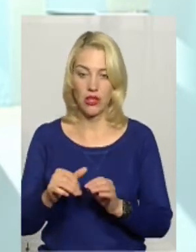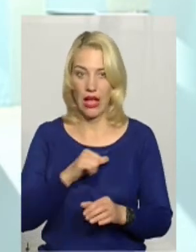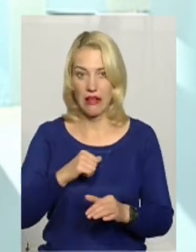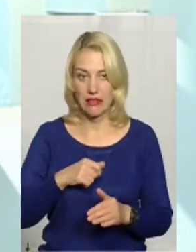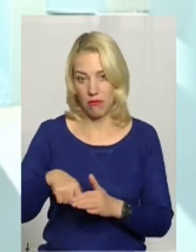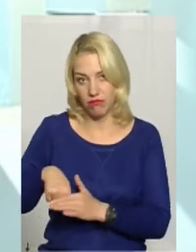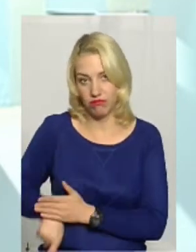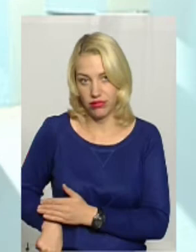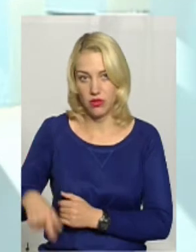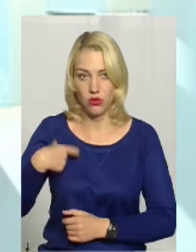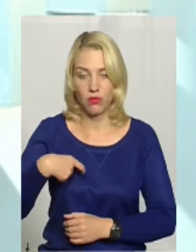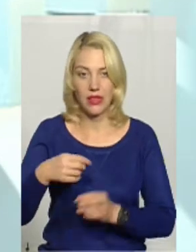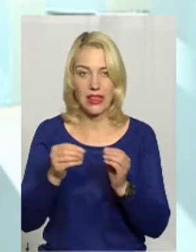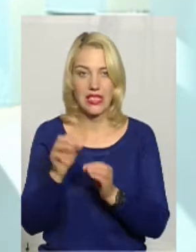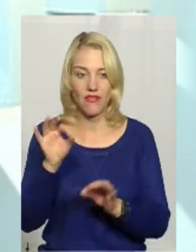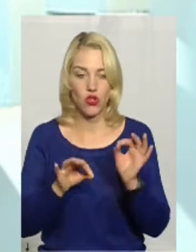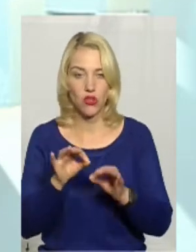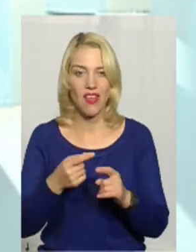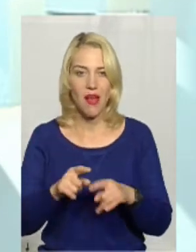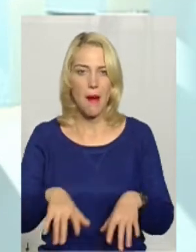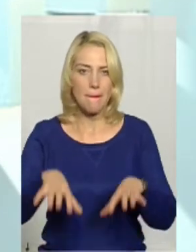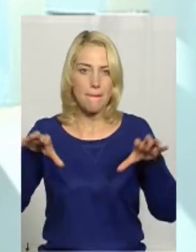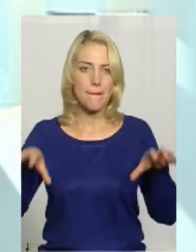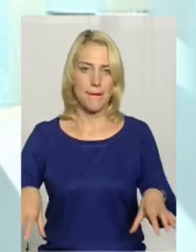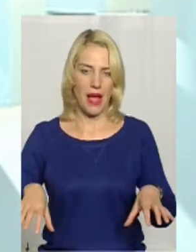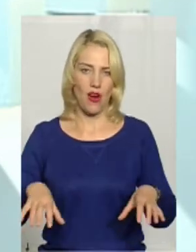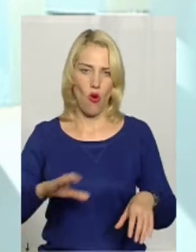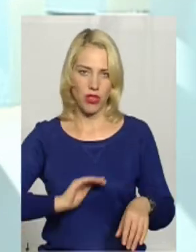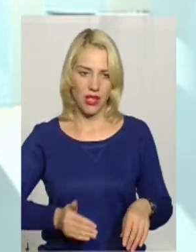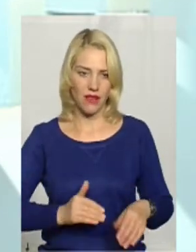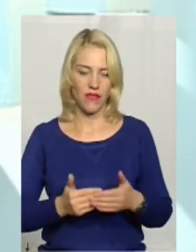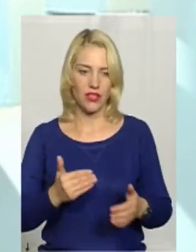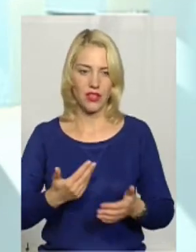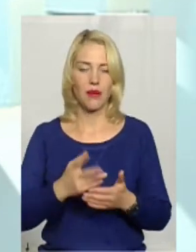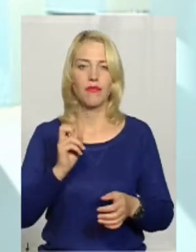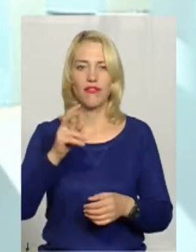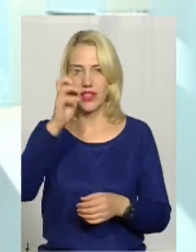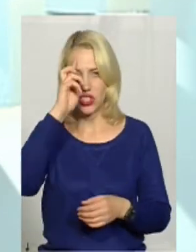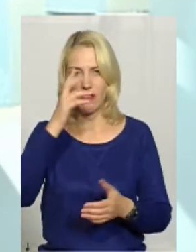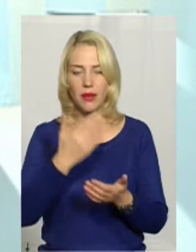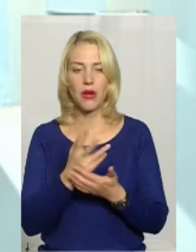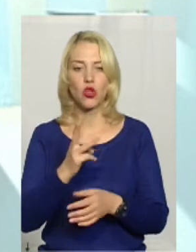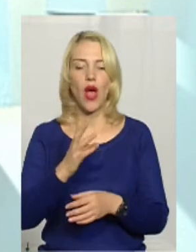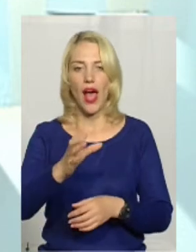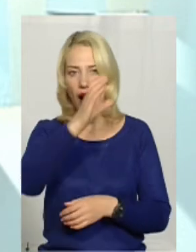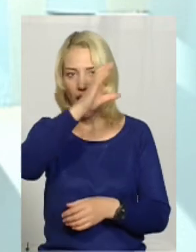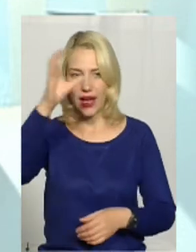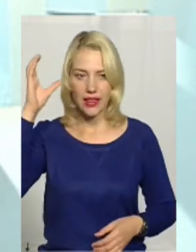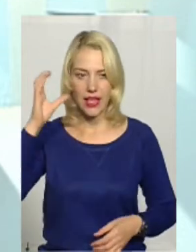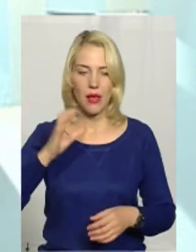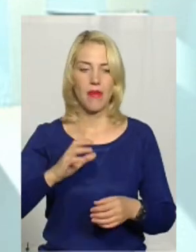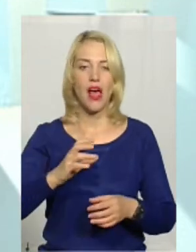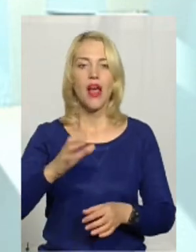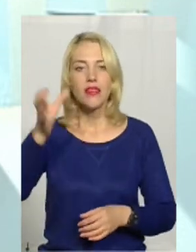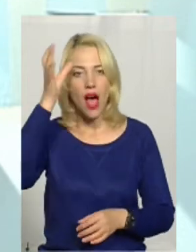ці, які барони від держави сидять там, в кого земля. І от, наприклад, як Міністерство, верніше, Академія наук